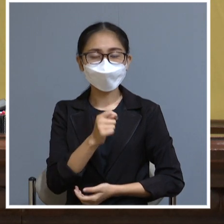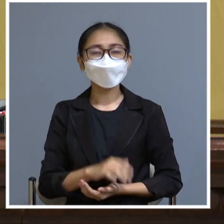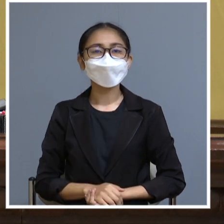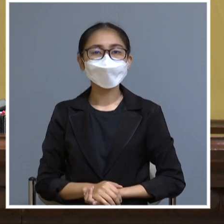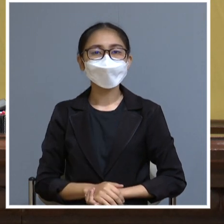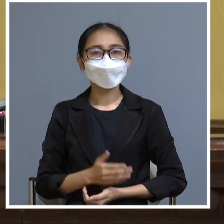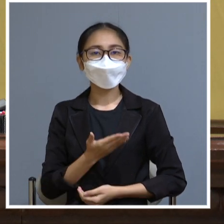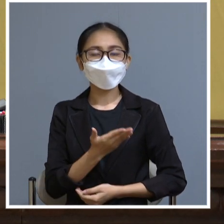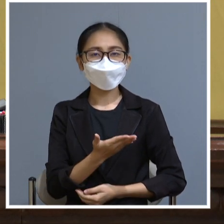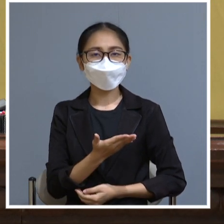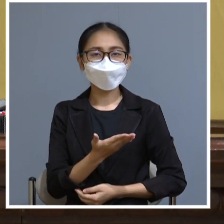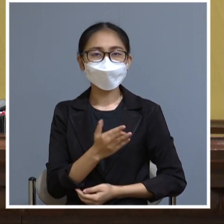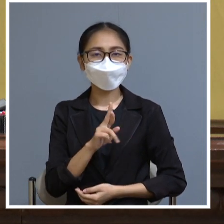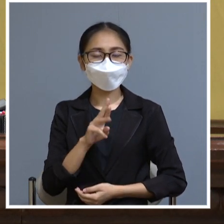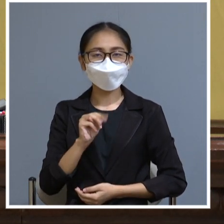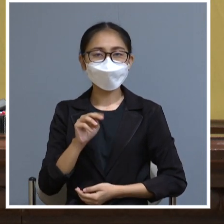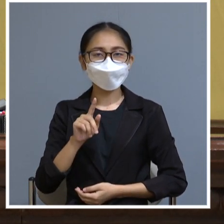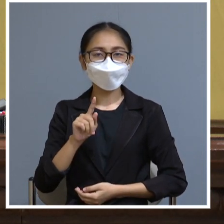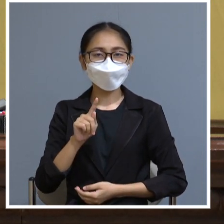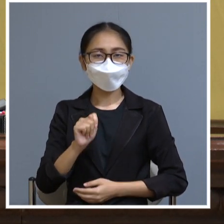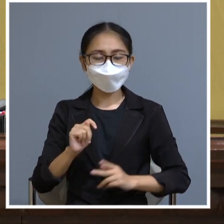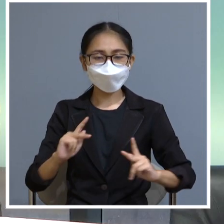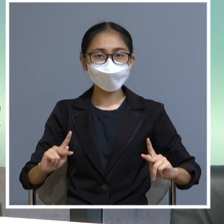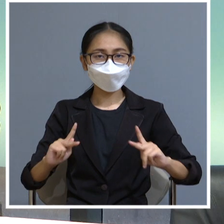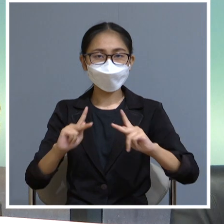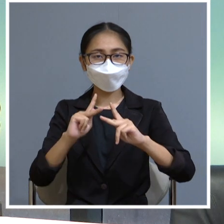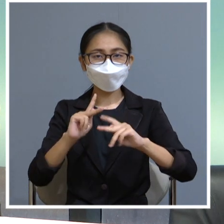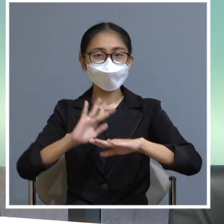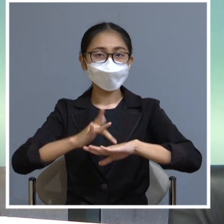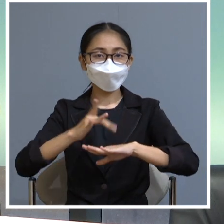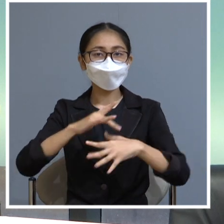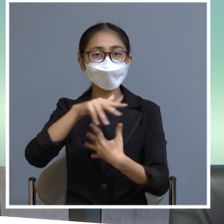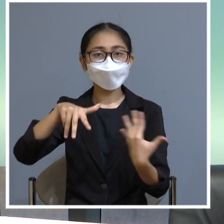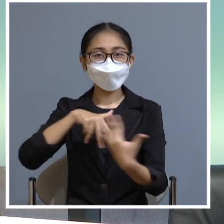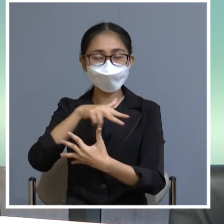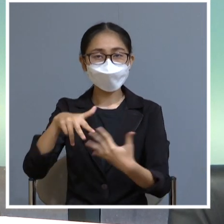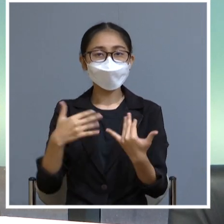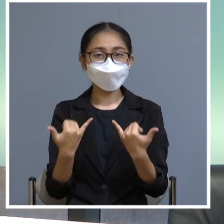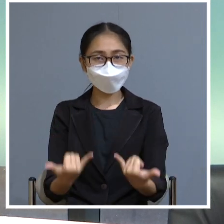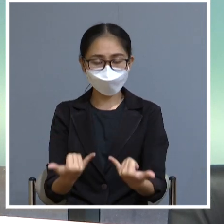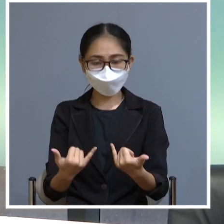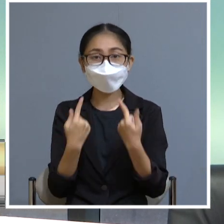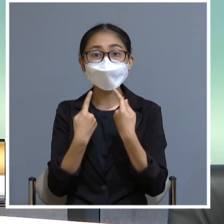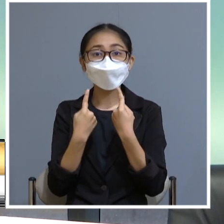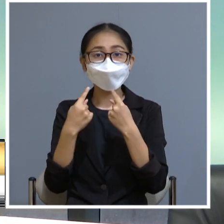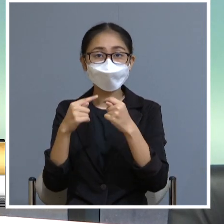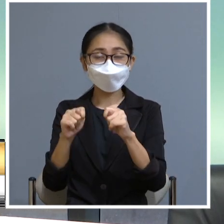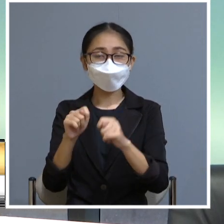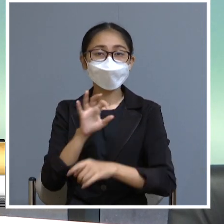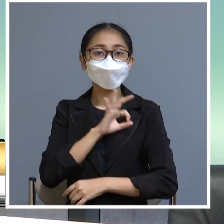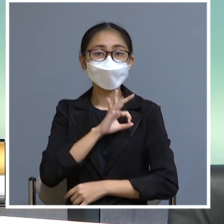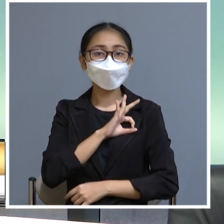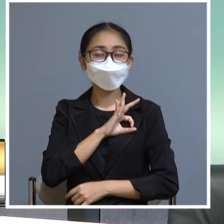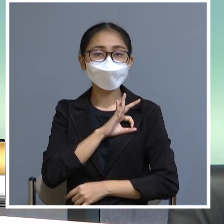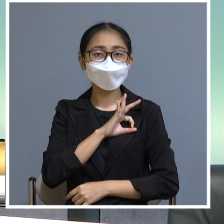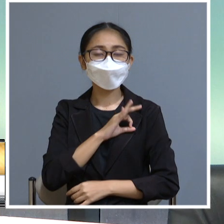ร.วศิลประอชา Vir. การกระส่วงศัพกธรมชาติะสงแดลอมวันนี้ขออนิ Frederick่าตอบกระทุของท่านสมาชกครัทประท